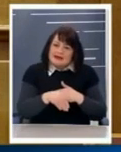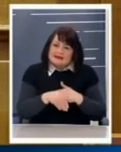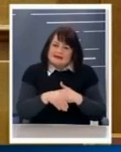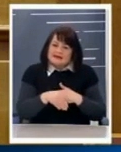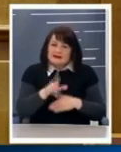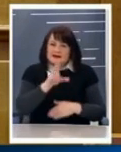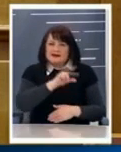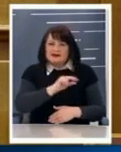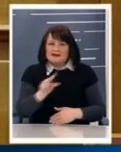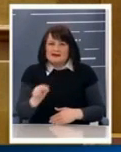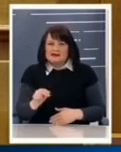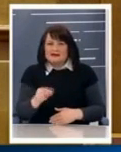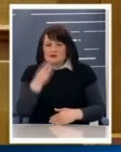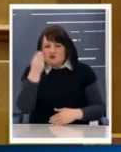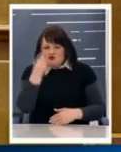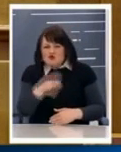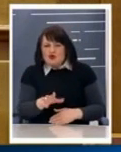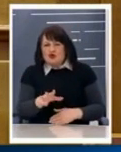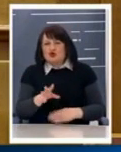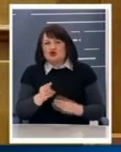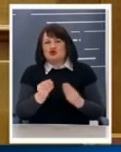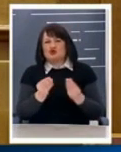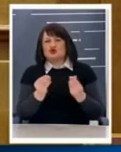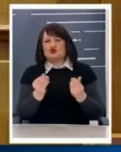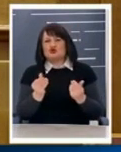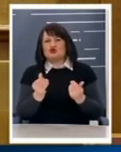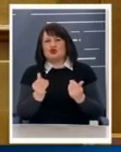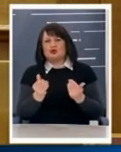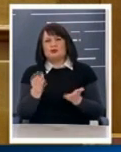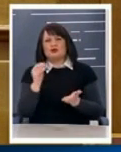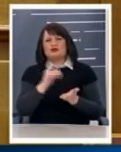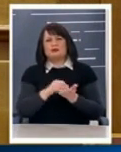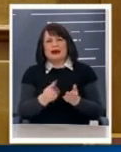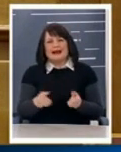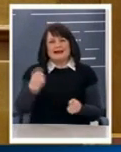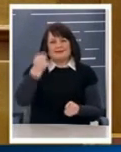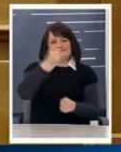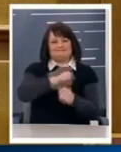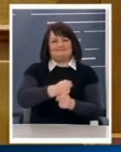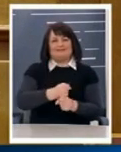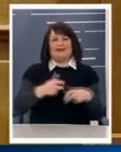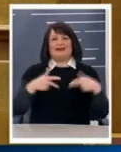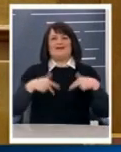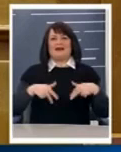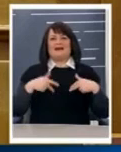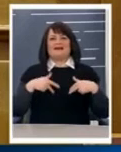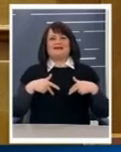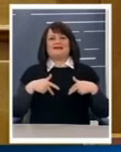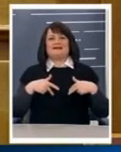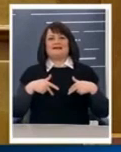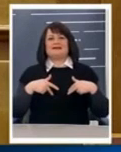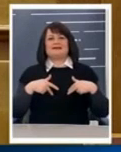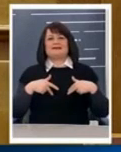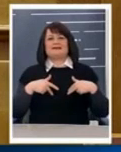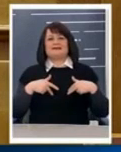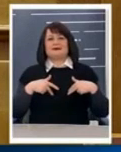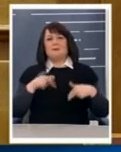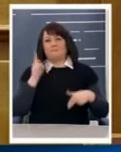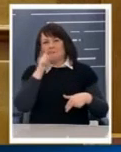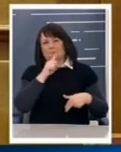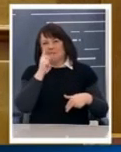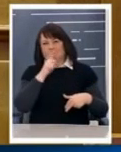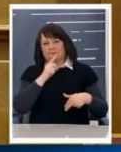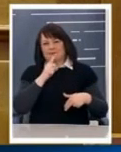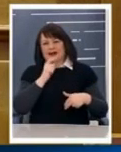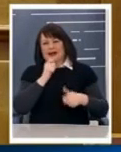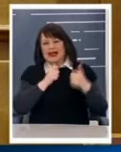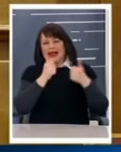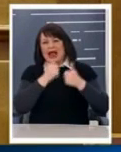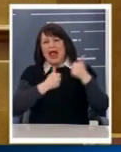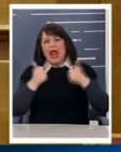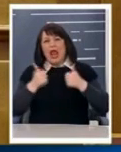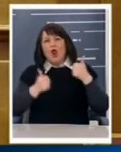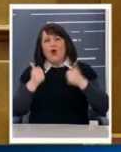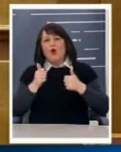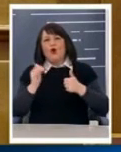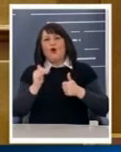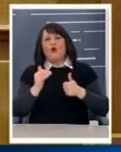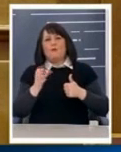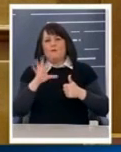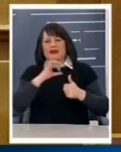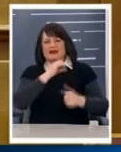ανήθικη τακτική να επανέλθετε με στημένες δημοσκοπήσεις πάλι. Γιατί επί 50 χρόνια η Νέα Δημοκρατία και τον